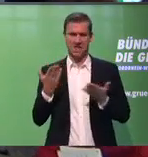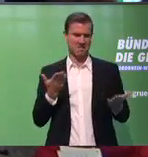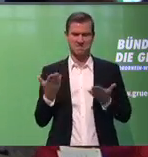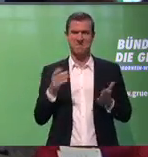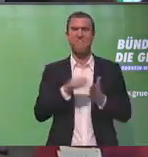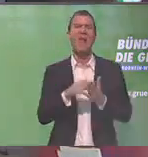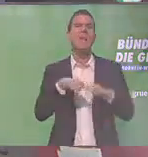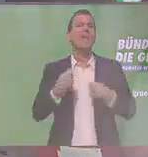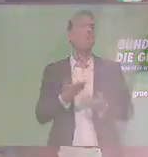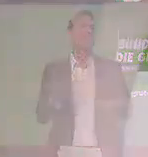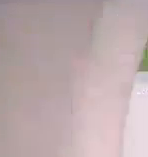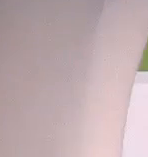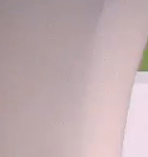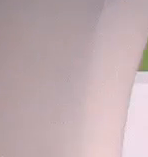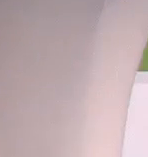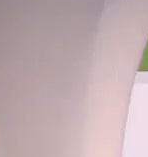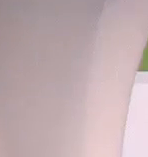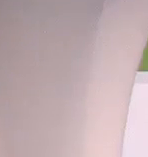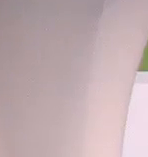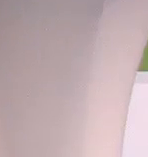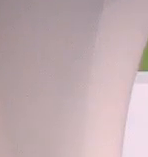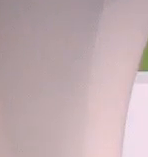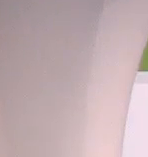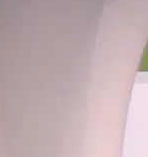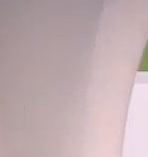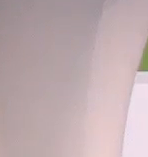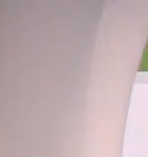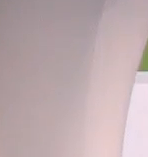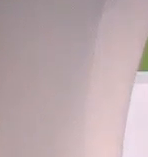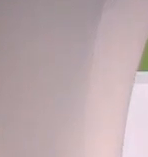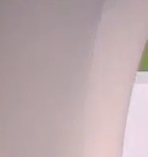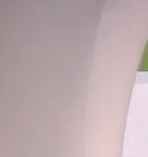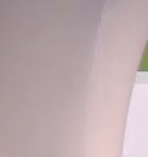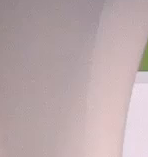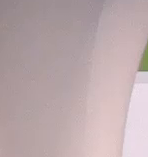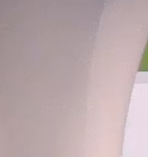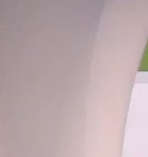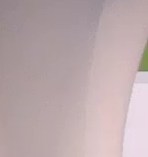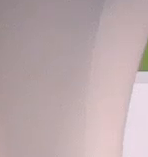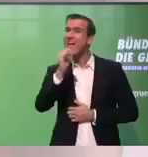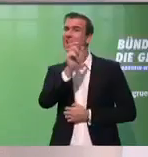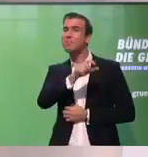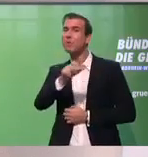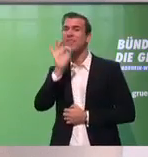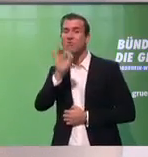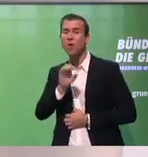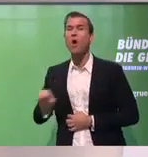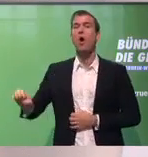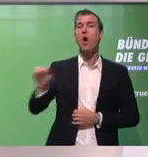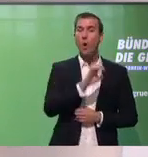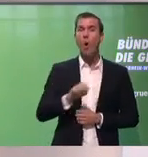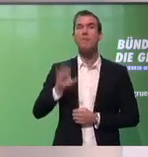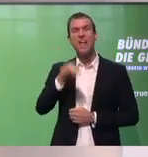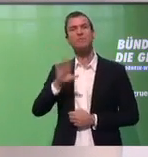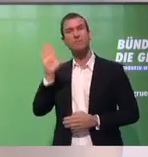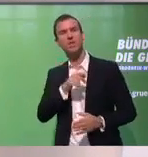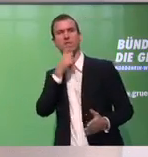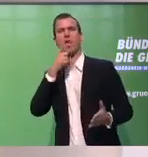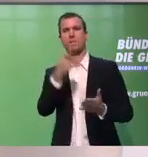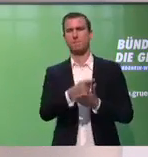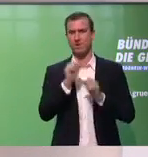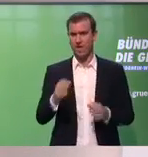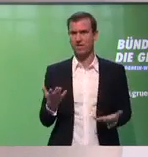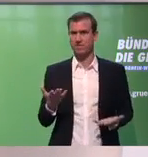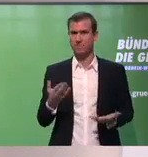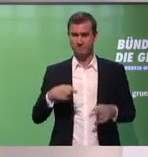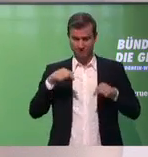die zweite Neuerung ist, dass dies jeder Bürger, jede Bürgerin in Europa mitbestimmen kann. Und wir